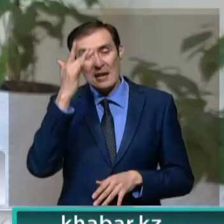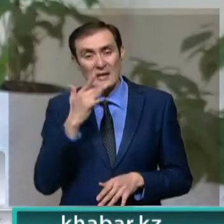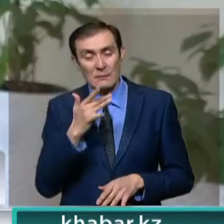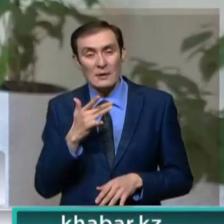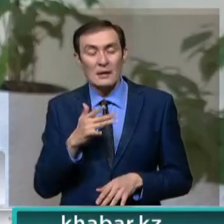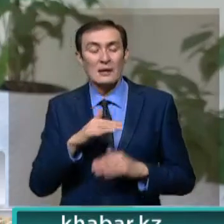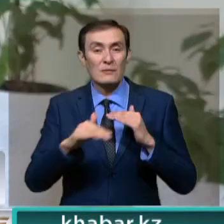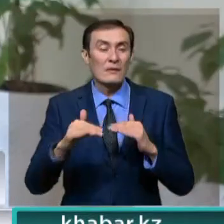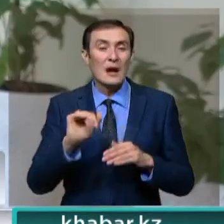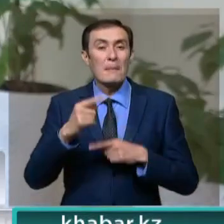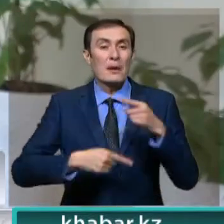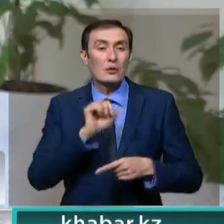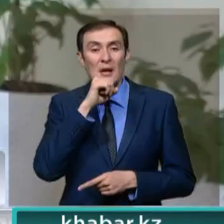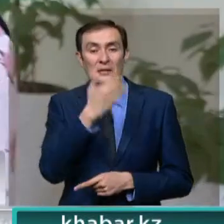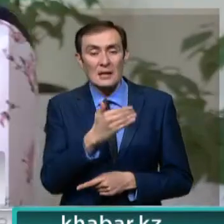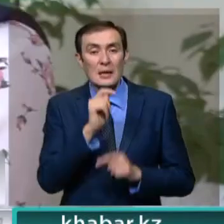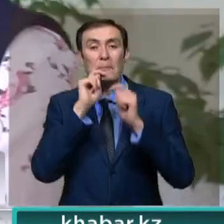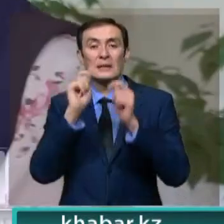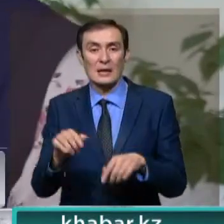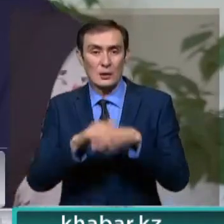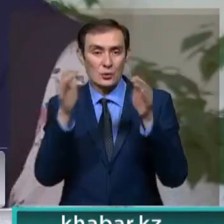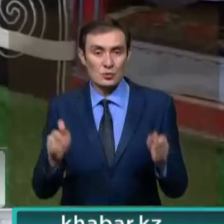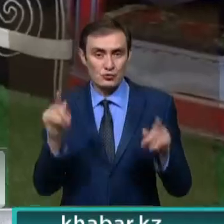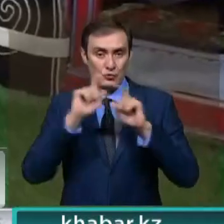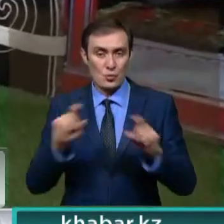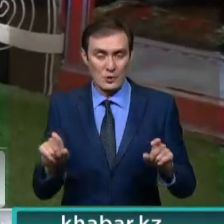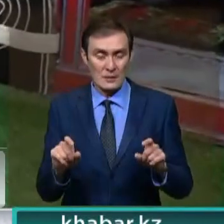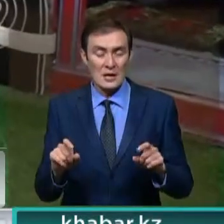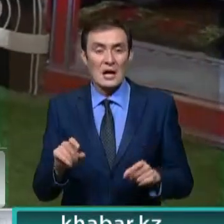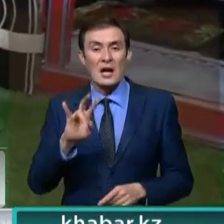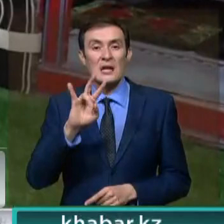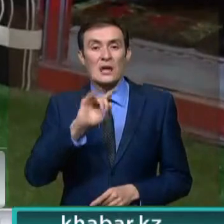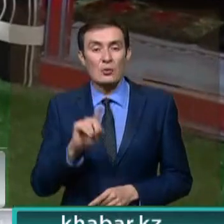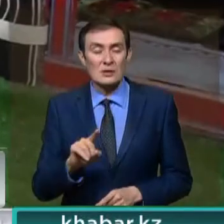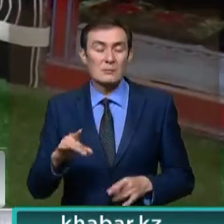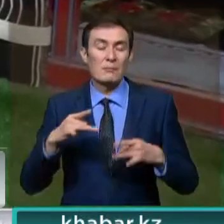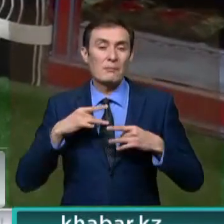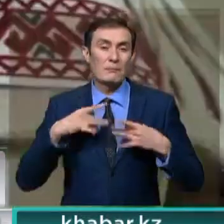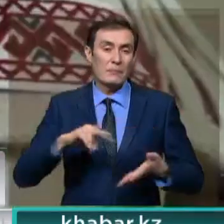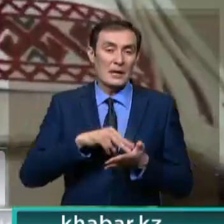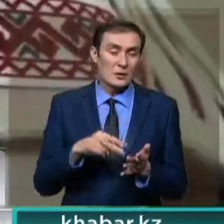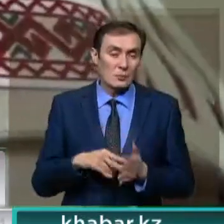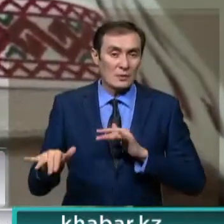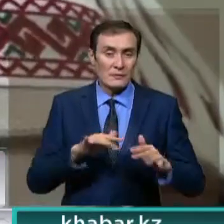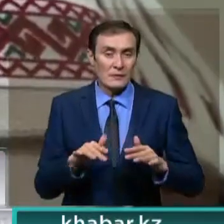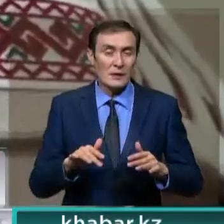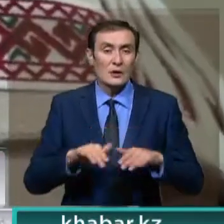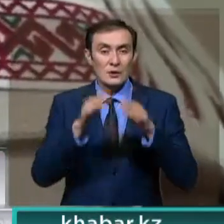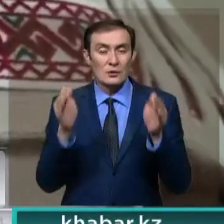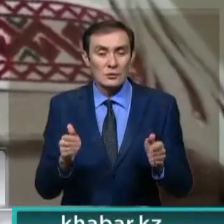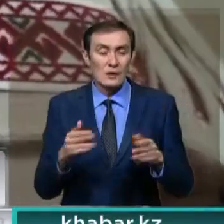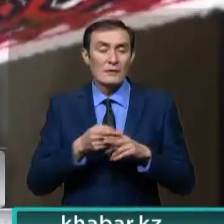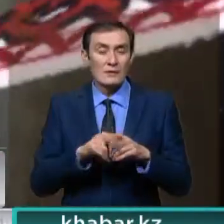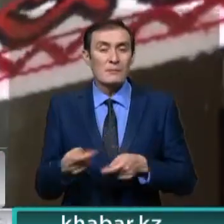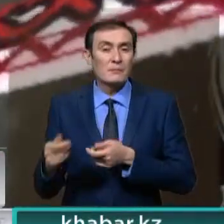жайлял. Потомки аксакала подарили ценный экспонат школе. К Наурызу в школах планируется провести мероприятие «Кейс Уйфест».